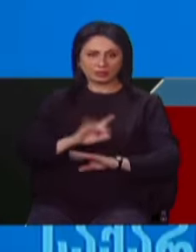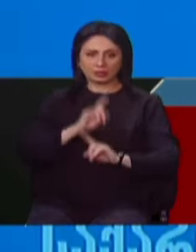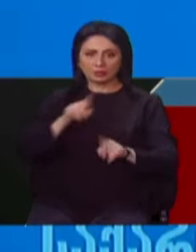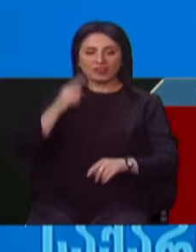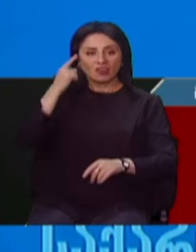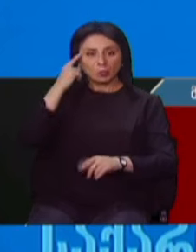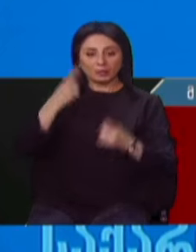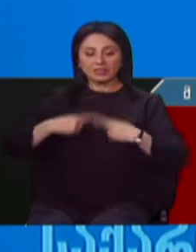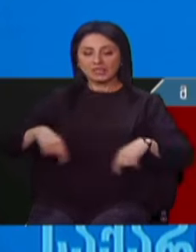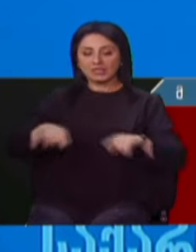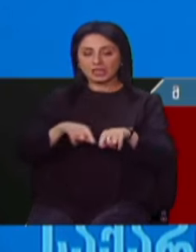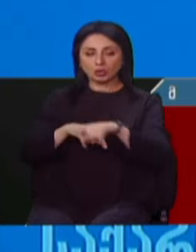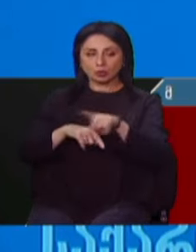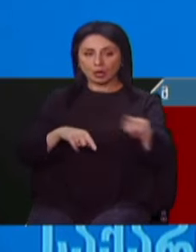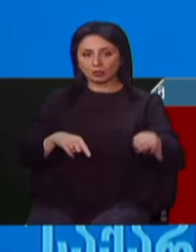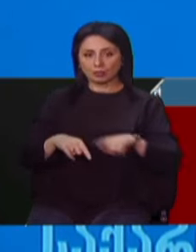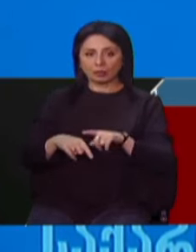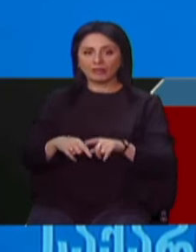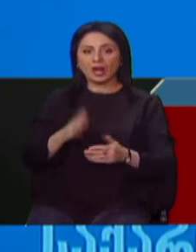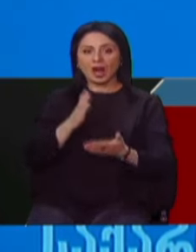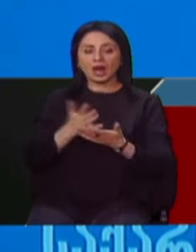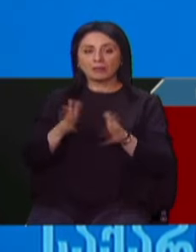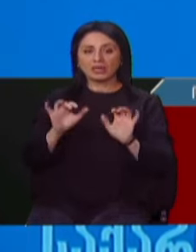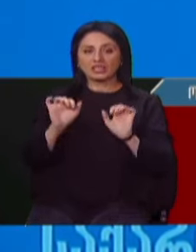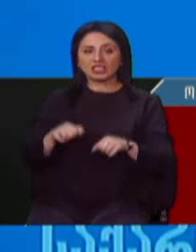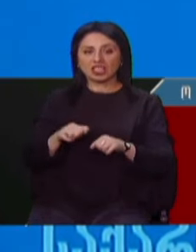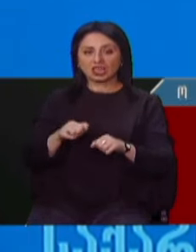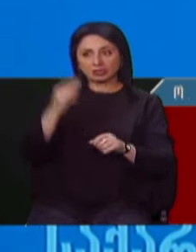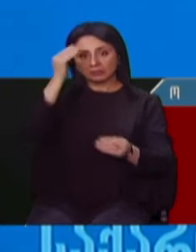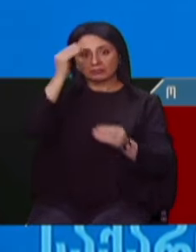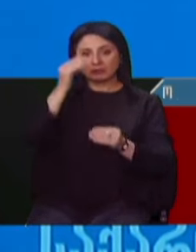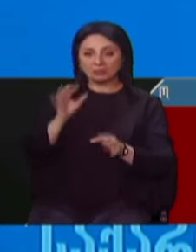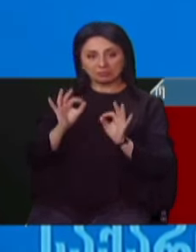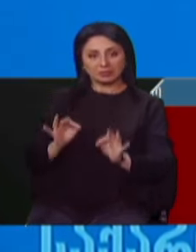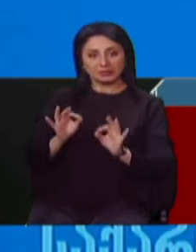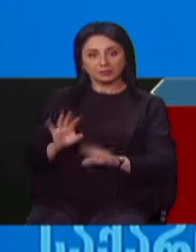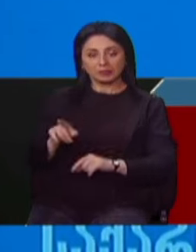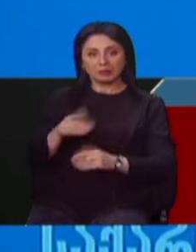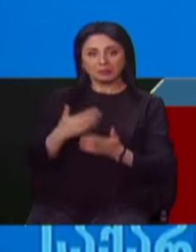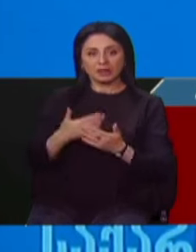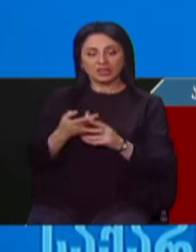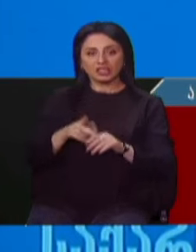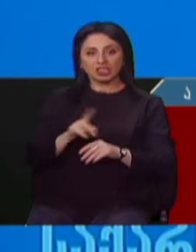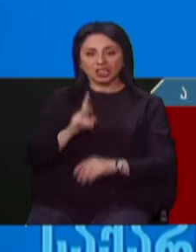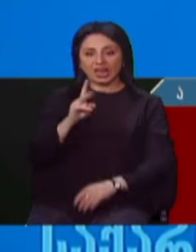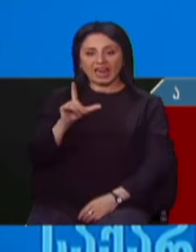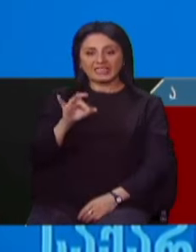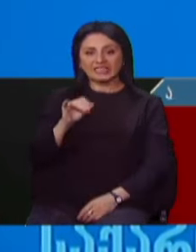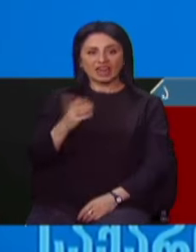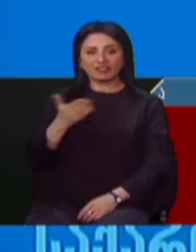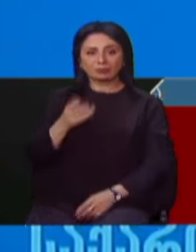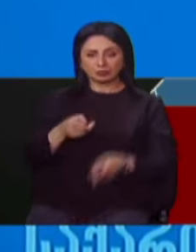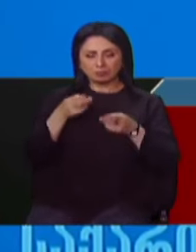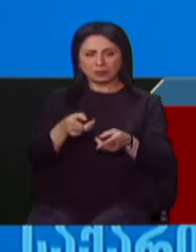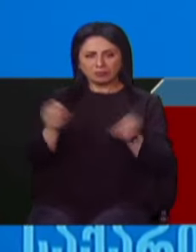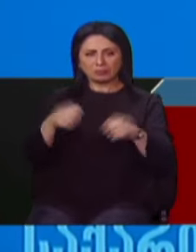რომ საზოგადოებას აქვს უფრო მეტი საშუალება განსაზღვროს, თუ რამდენად ობიექტურია, მაგალითად ის, რომ კეზერაშვილი, რომელმაც